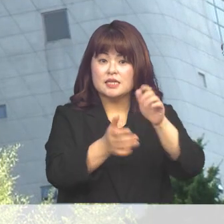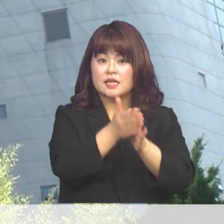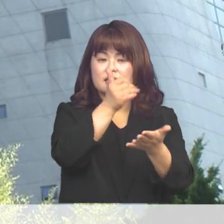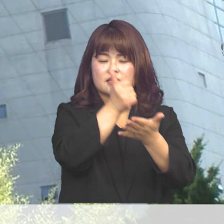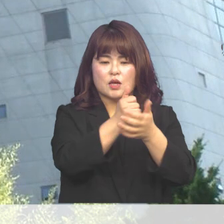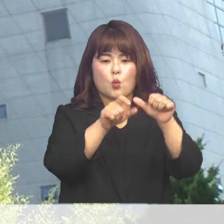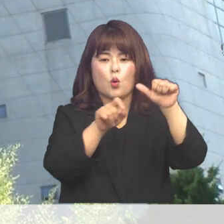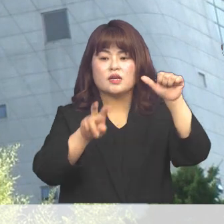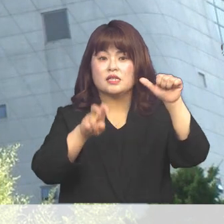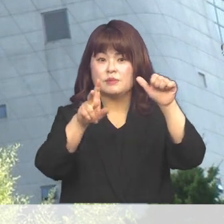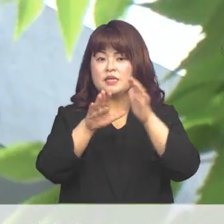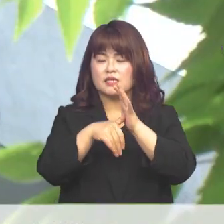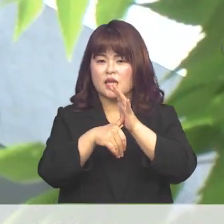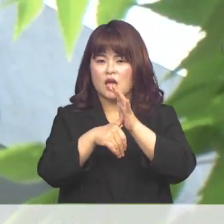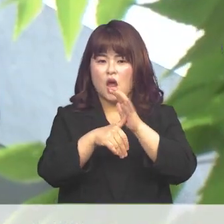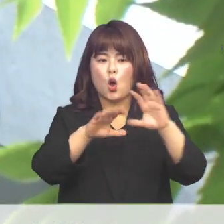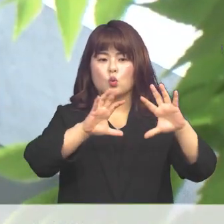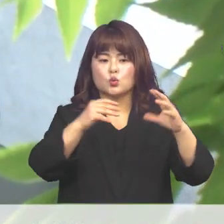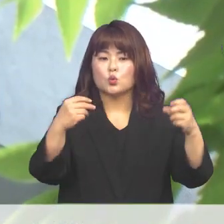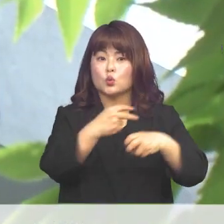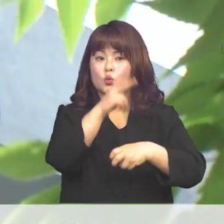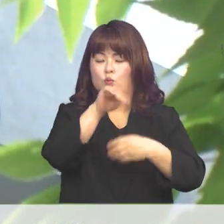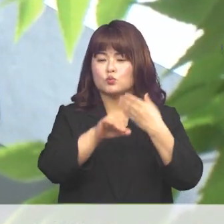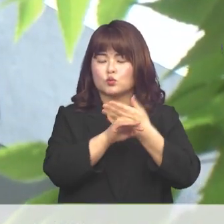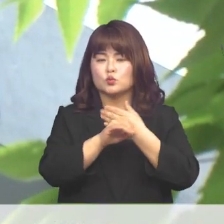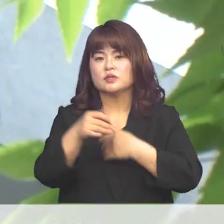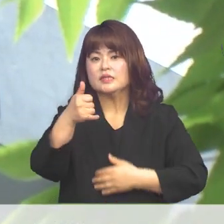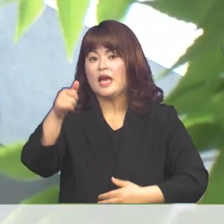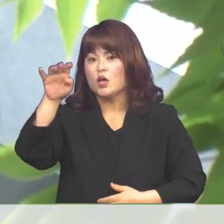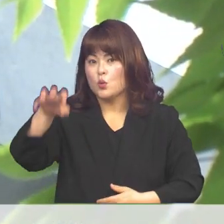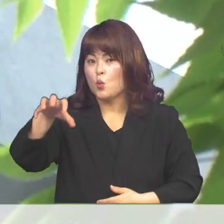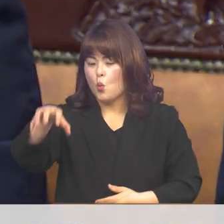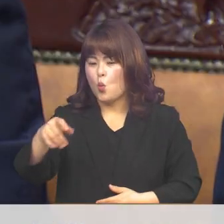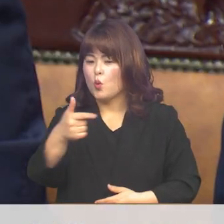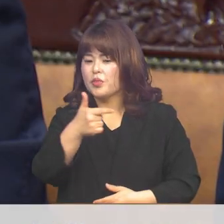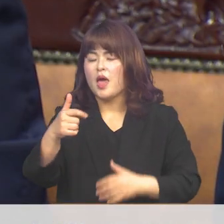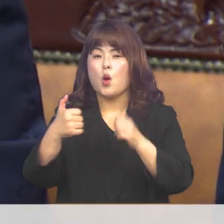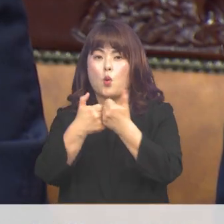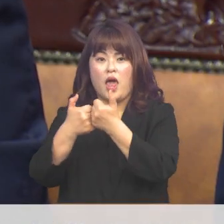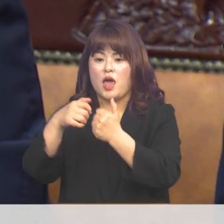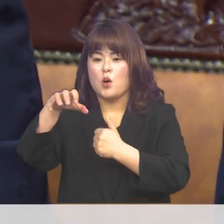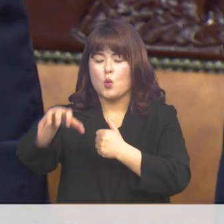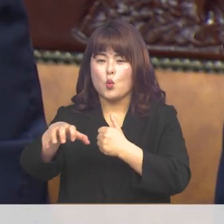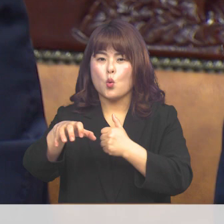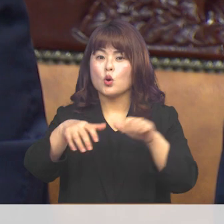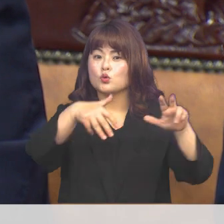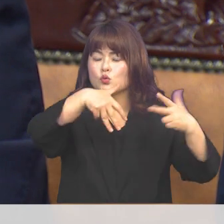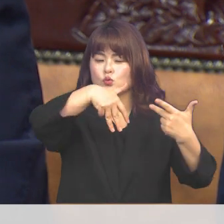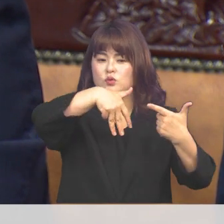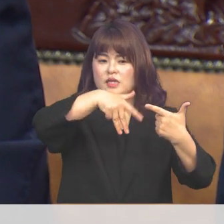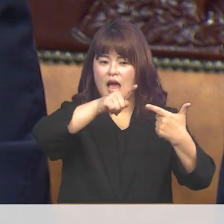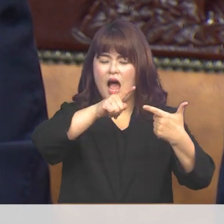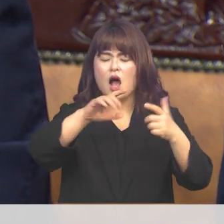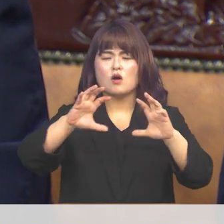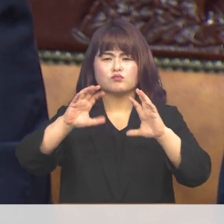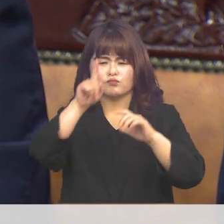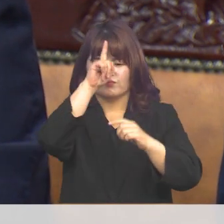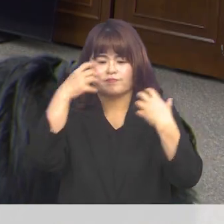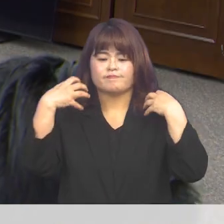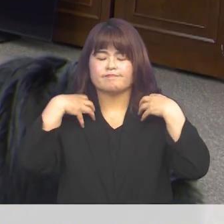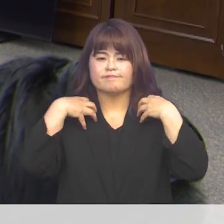이상일 용인특례시장은 22일 국토교통부 세종청사 대회의실에서 열린 제6차 국가산단